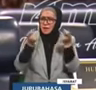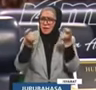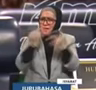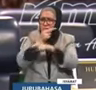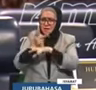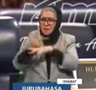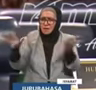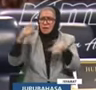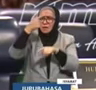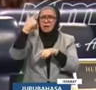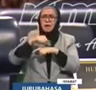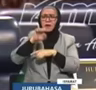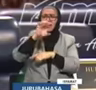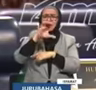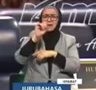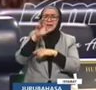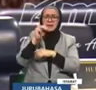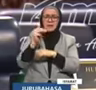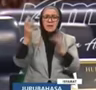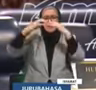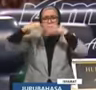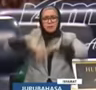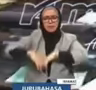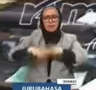dibubarkannya secara undang-undang